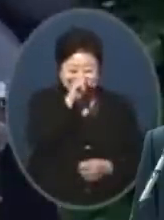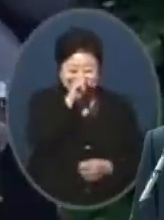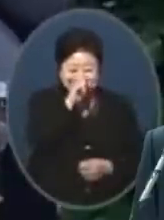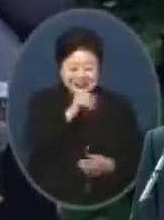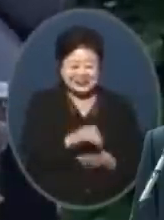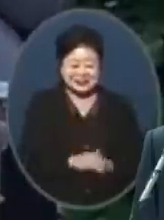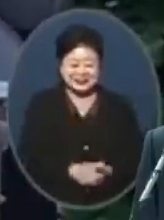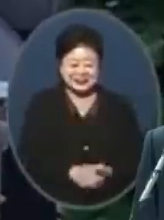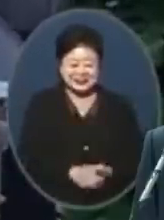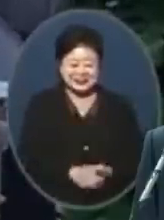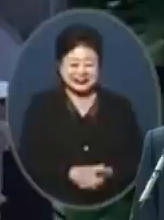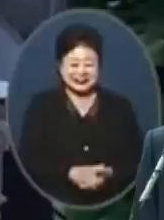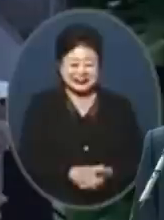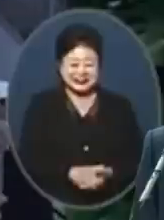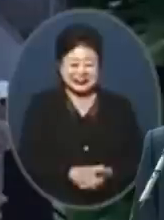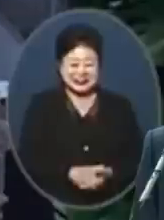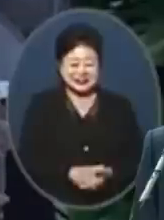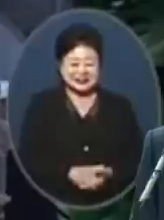I wish I had long hair.